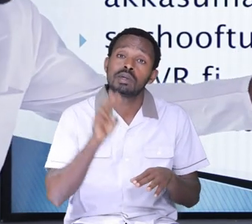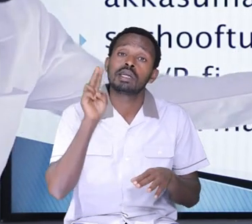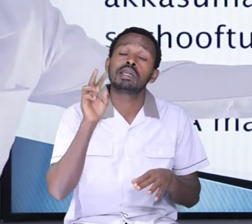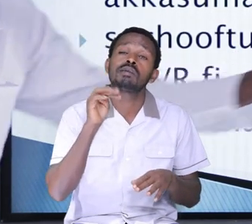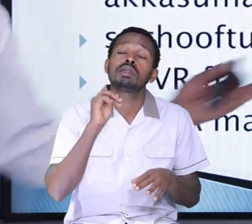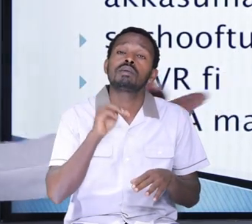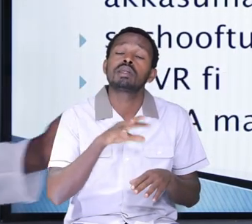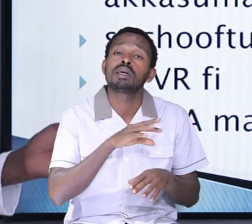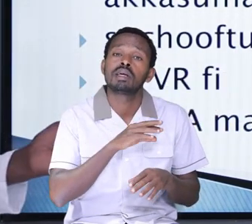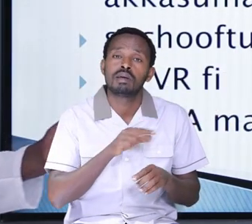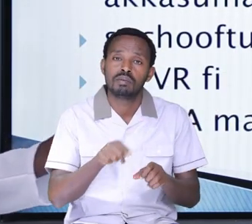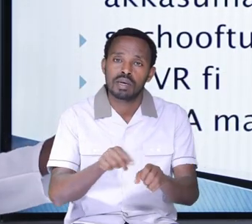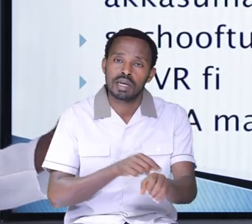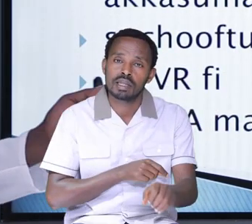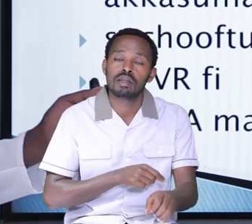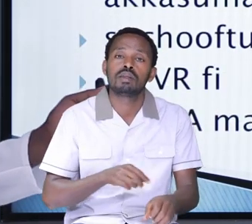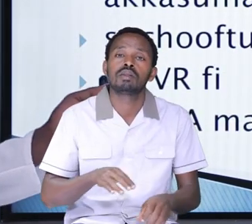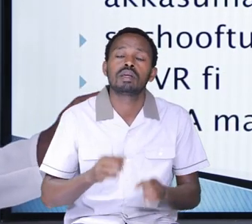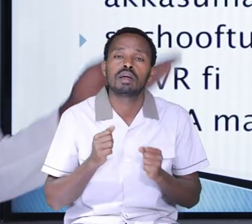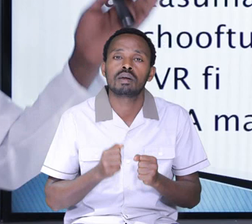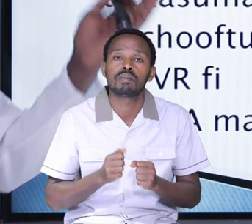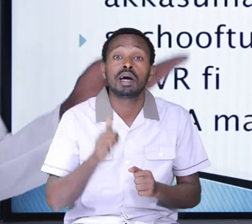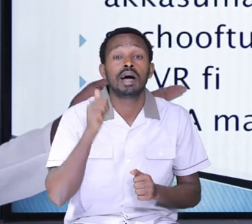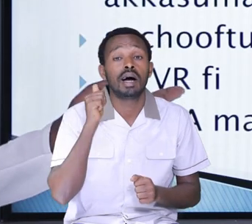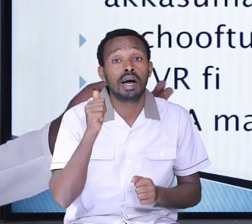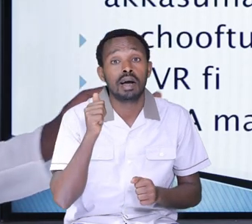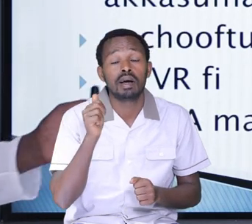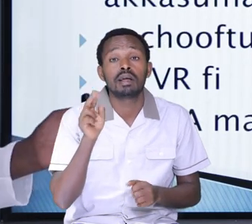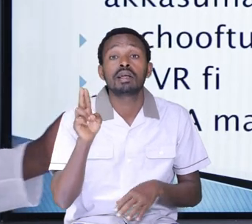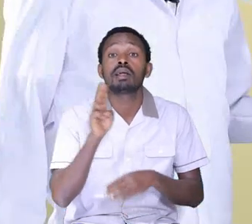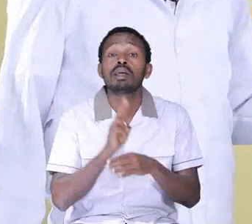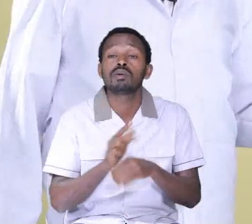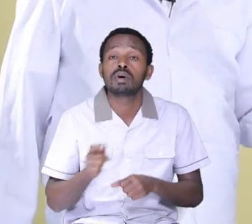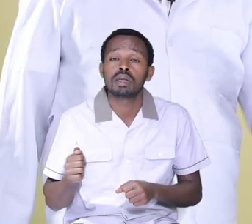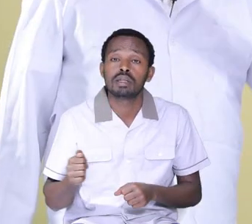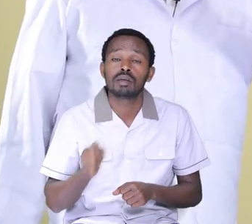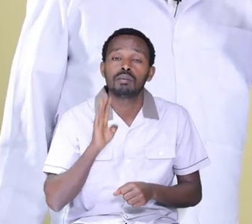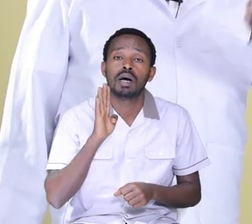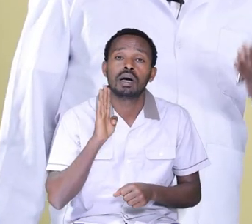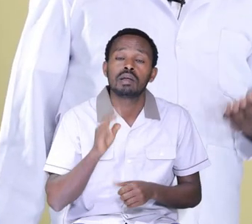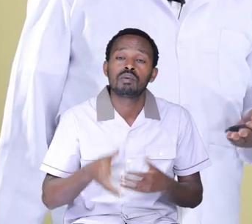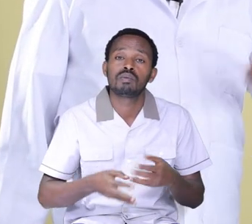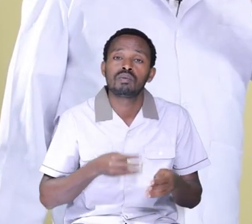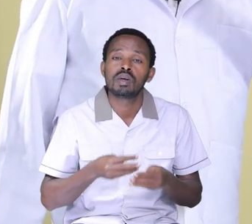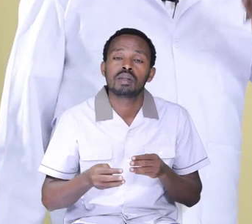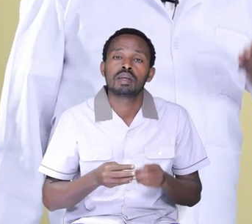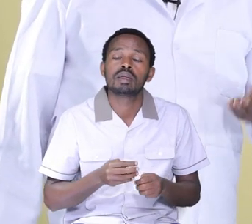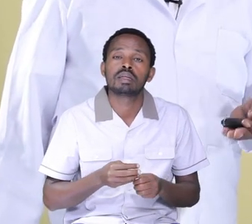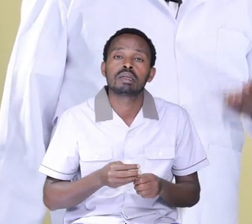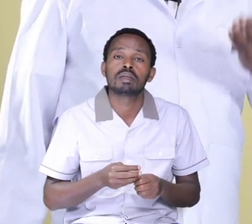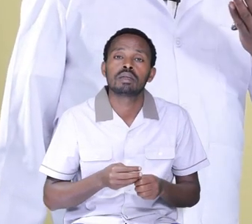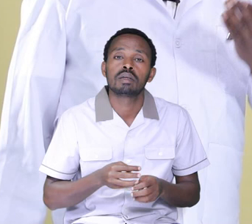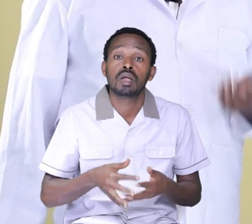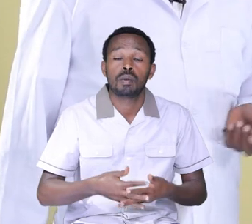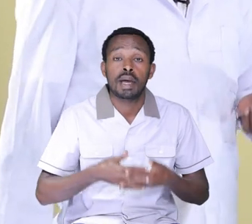80 sentimeetira fagaatanii argamu. Aarratti reeshoo ariitii akkasumas baarratti faayidaa makaanikaalaa